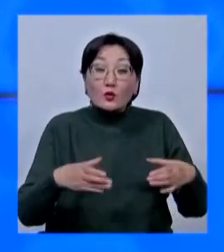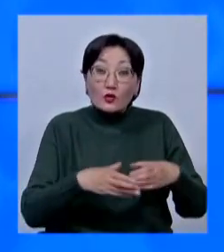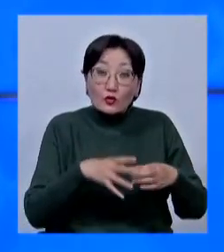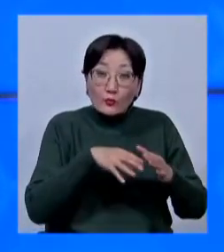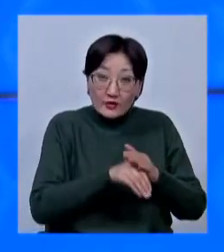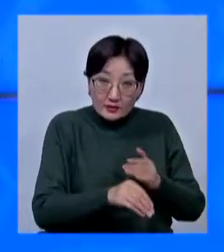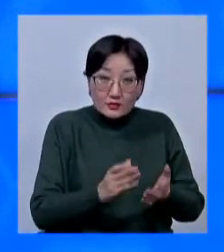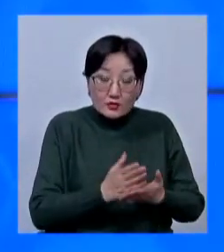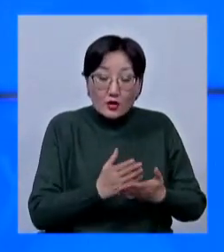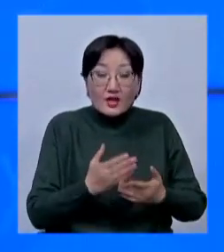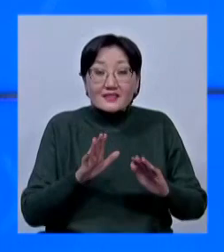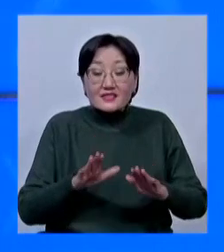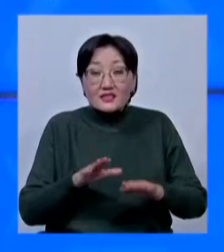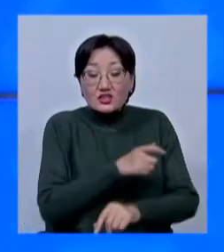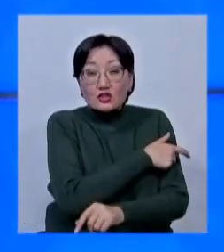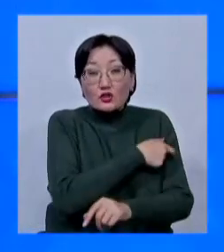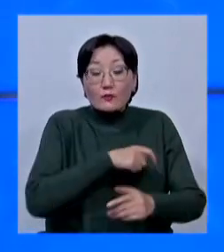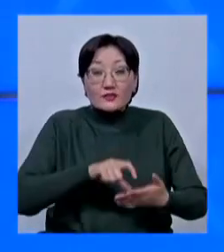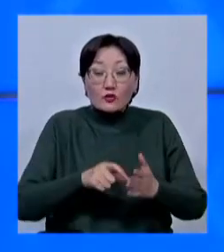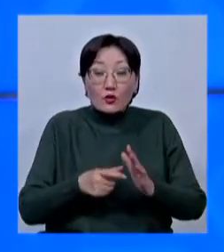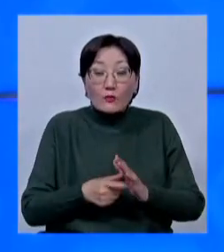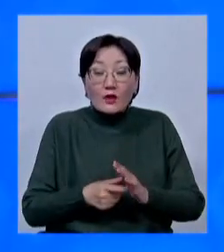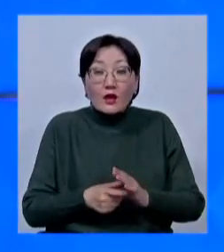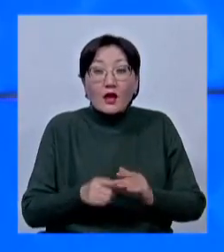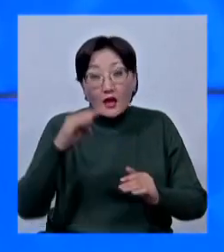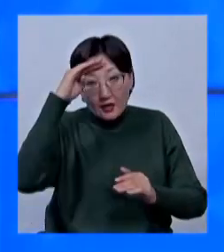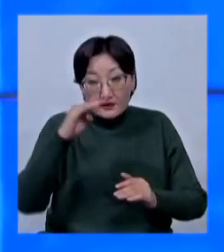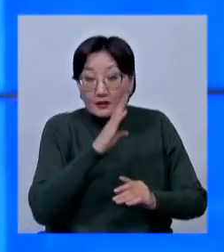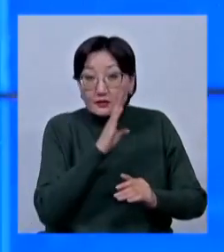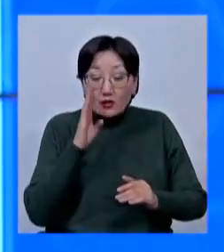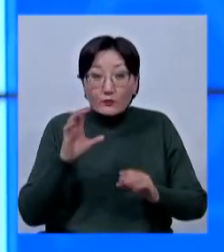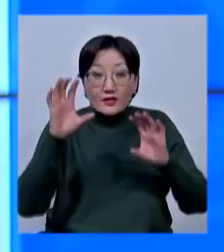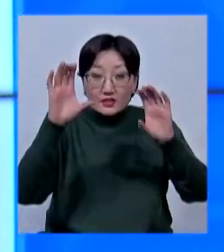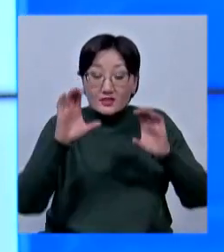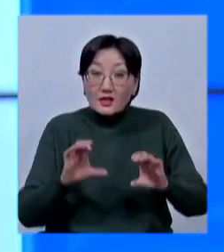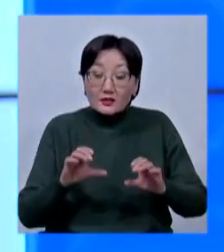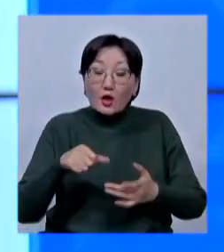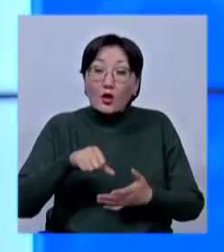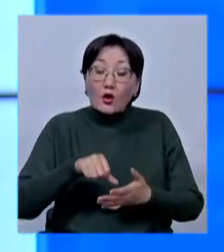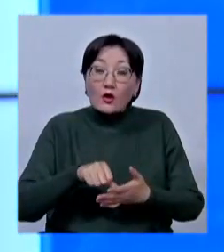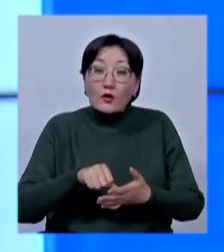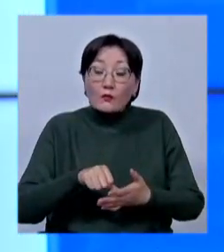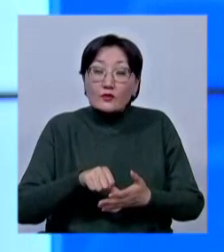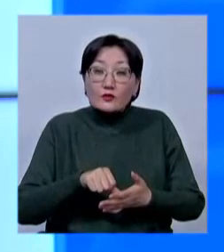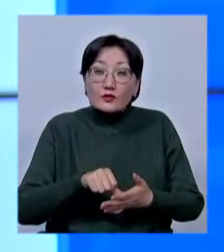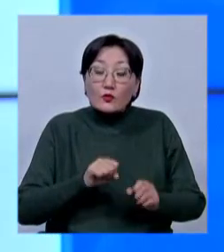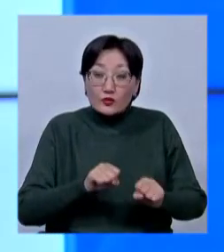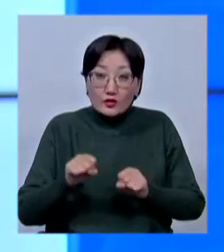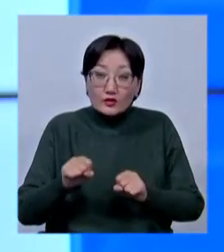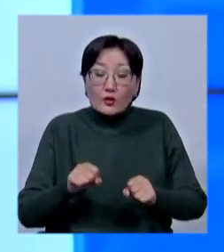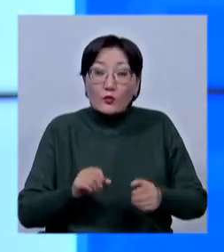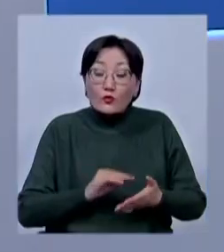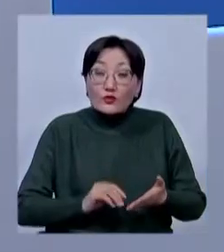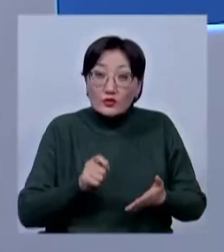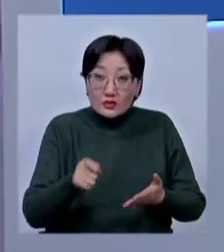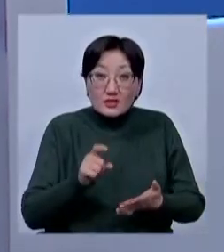олар жіберілмейді. Тек қана кезекші топқа бару үшін ата-ананың ғана немесе заңды өкілінің ғана өтініші болу қажет.